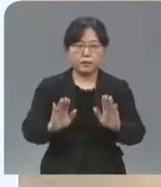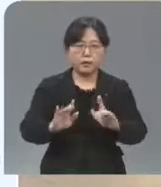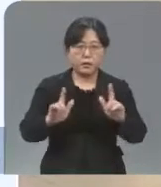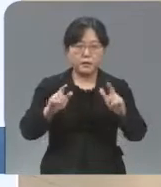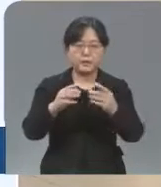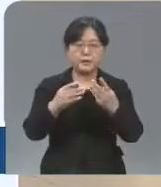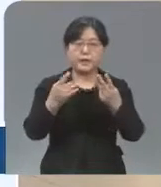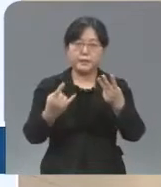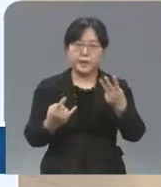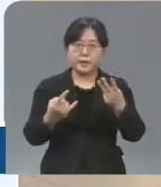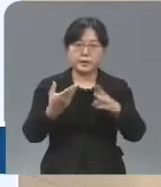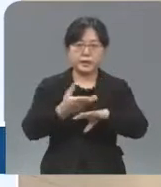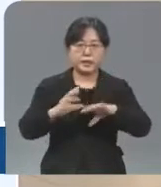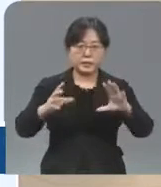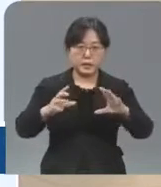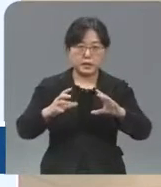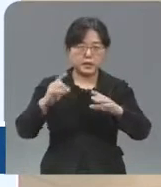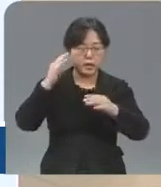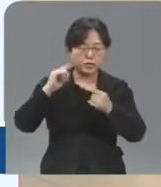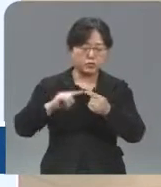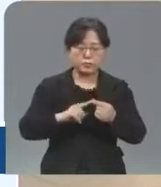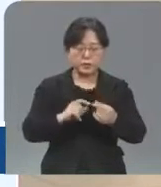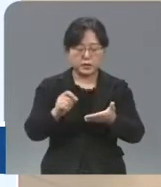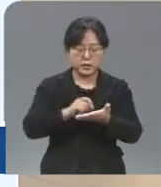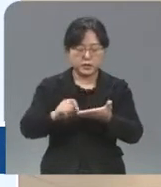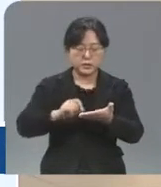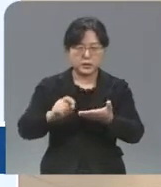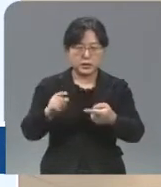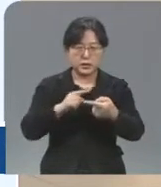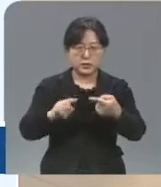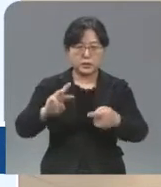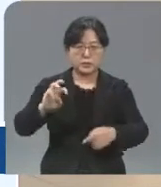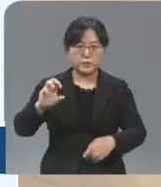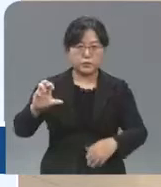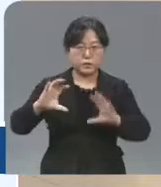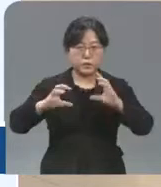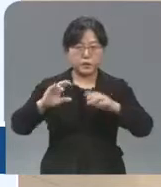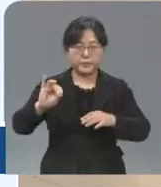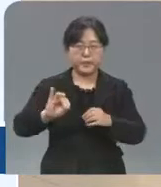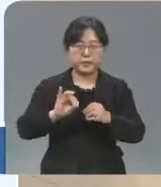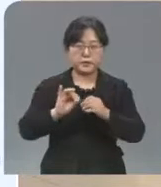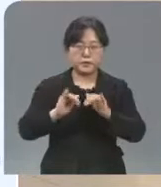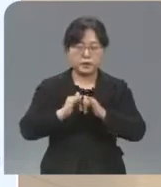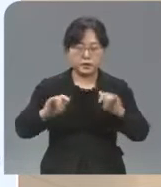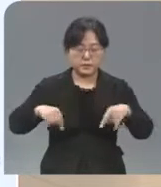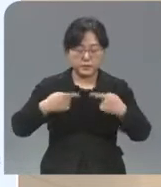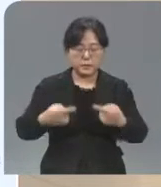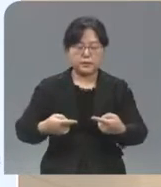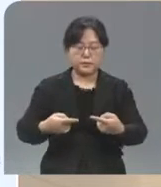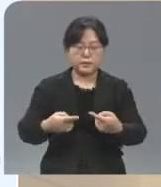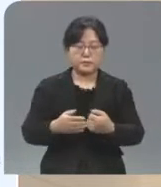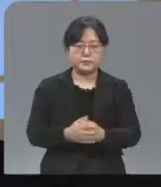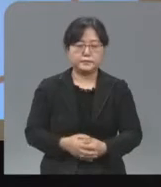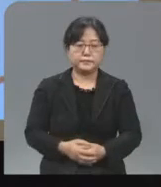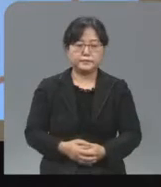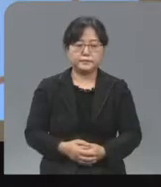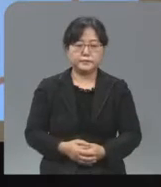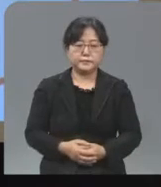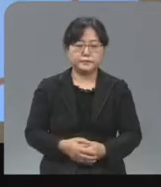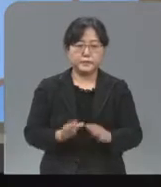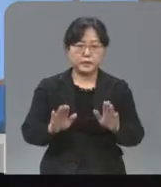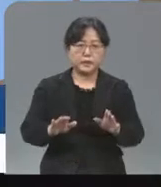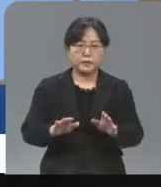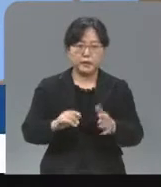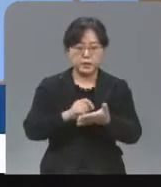세 번째를 맞는 외국인 한글 백일장에는 35개국 100여 명이 모여 한글 실력을 뽐냈습니다.